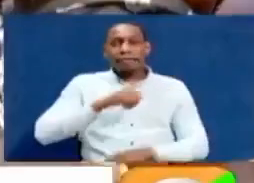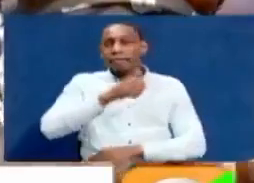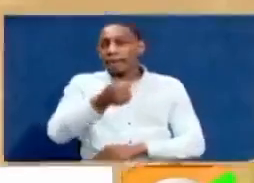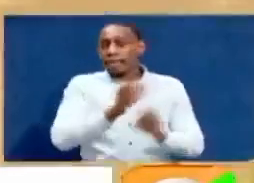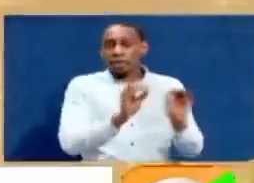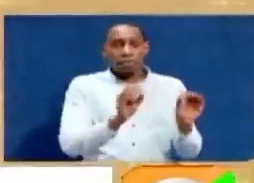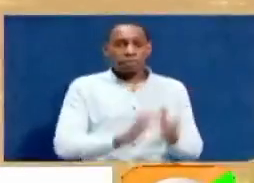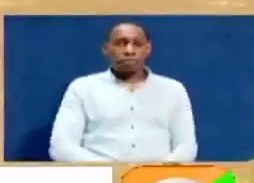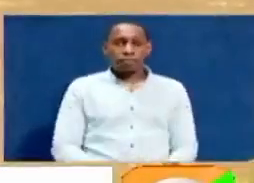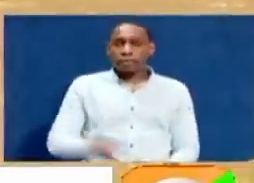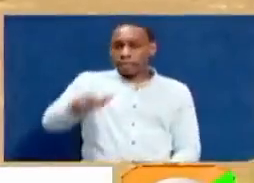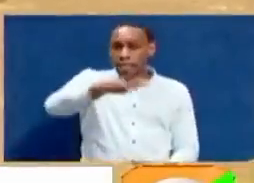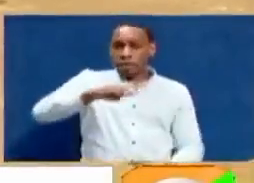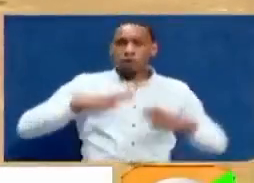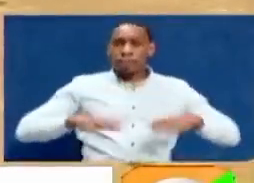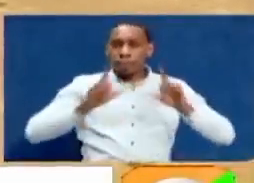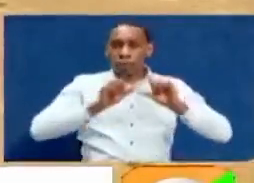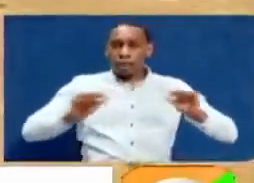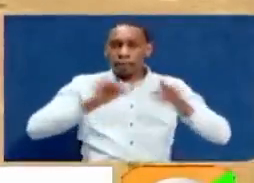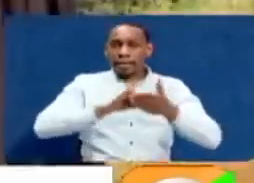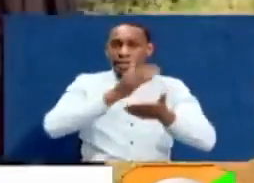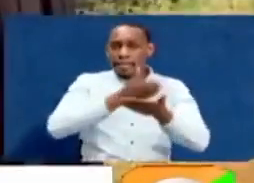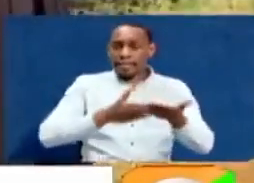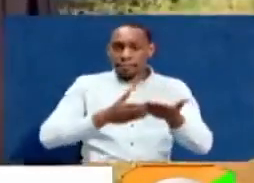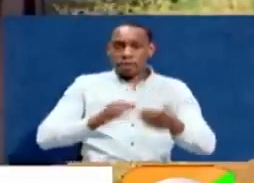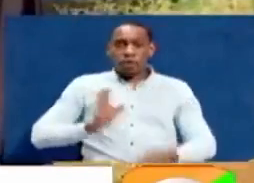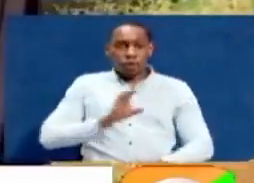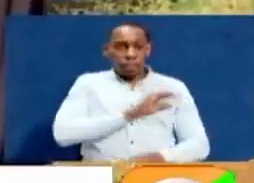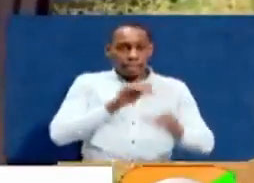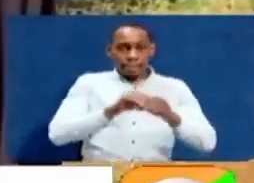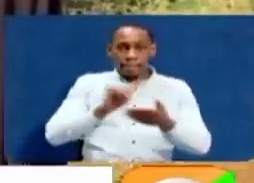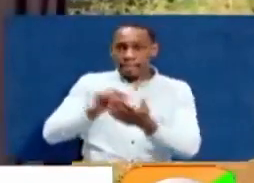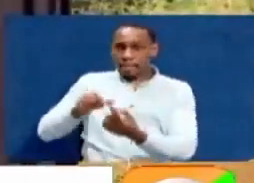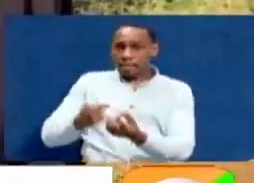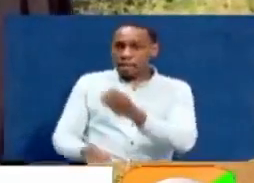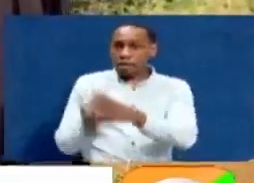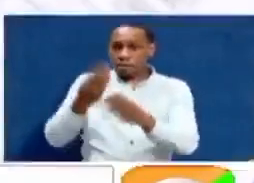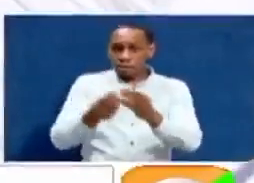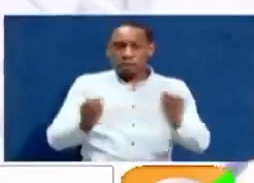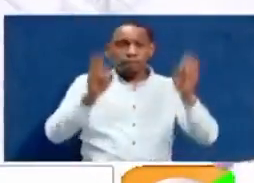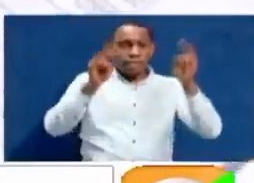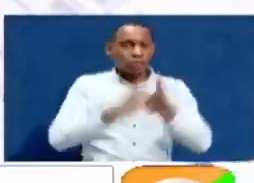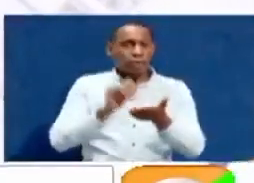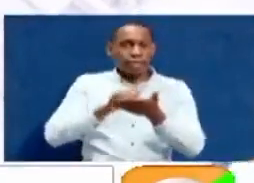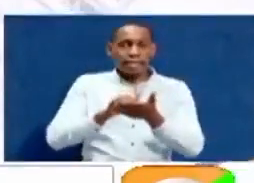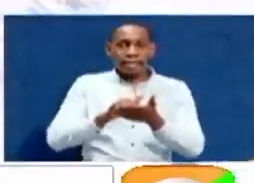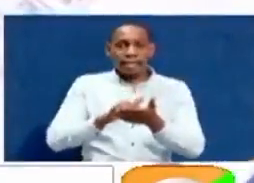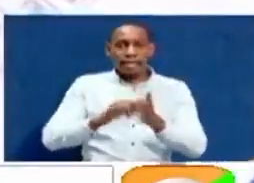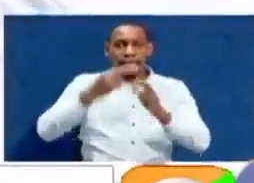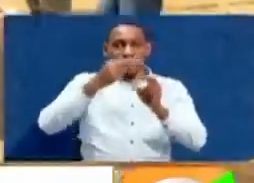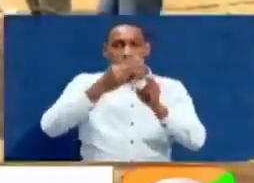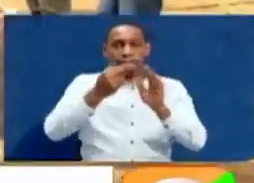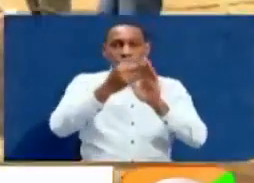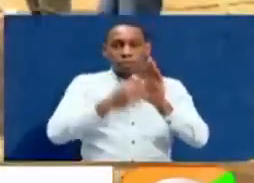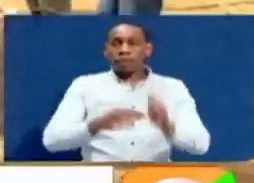ya kujenga. Wenyeji hawa wakidai kuwa baadhi ya wanachama wa kamati iliyotengwa kushughulikia swala hilo walitoa majina yao